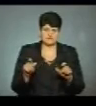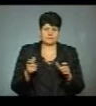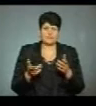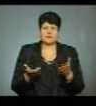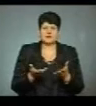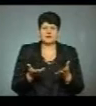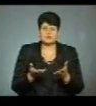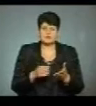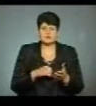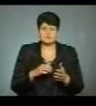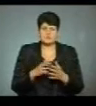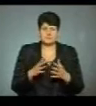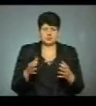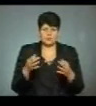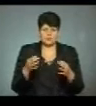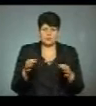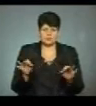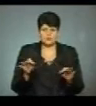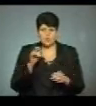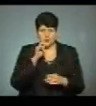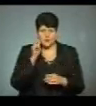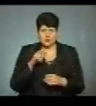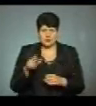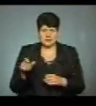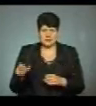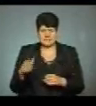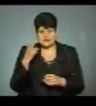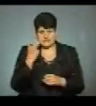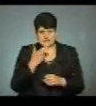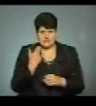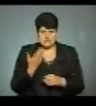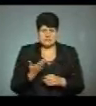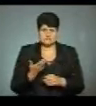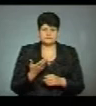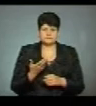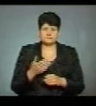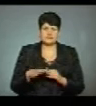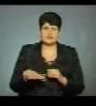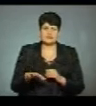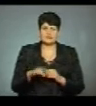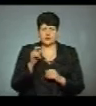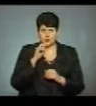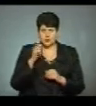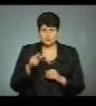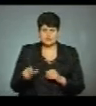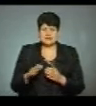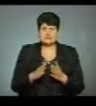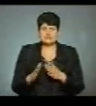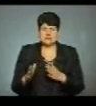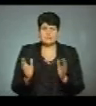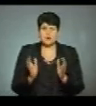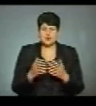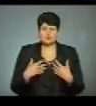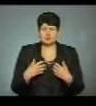які найбільше пропускають українців і італійців на територію України. Система охорони